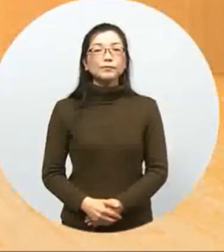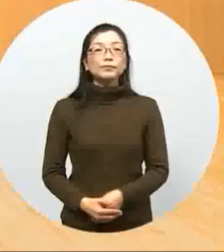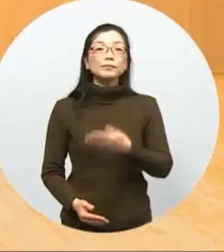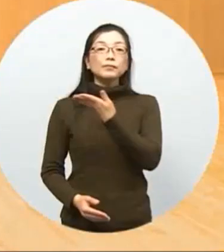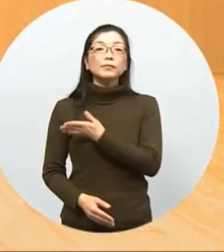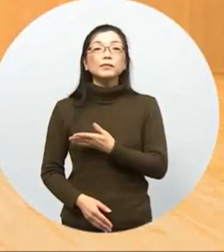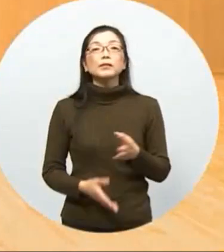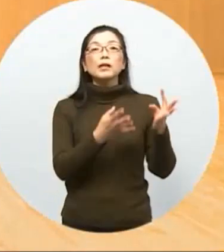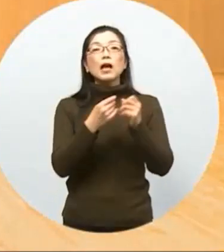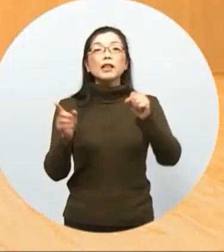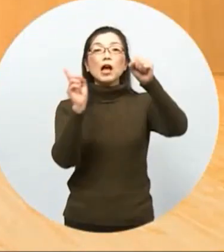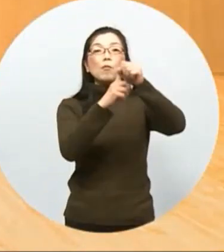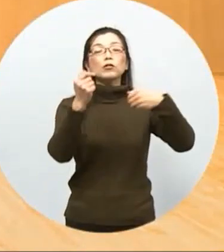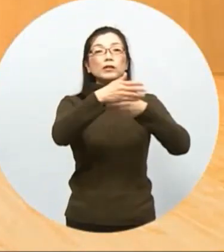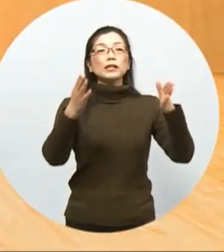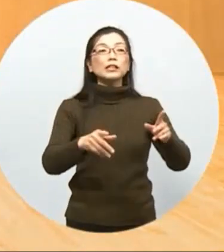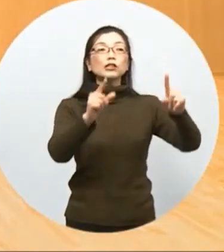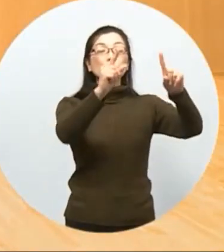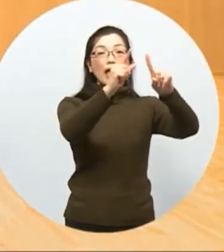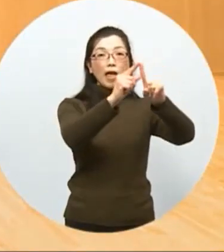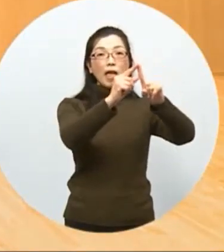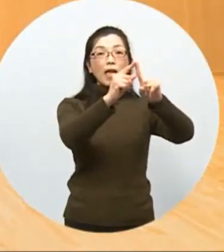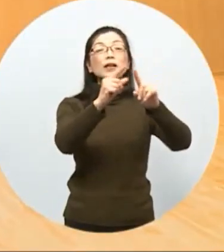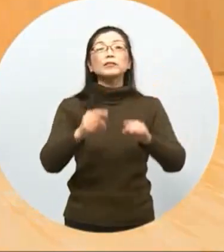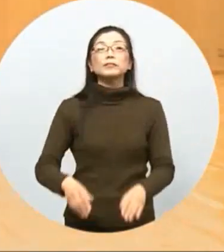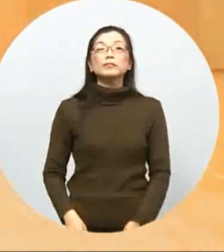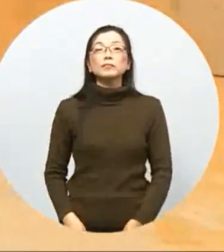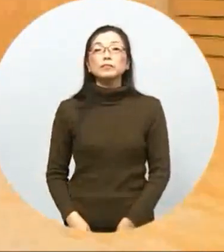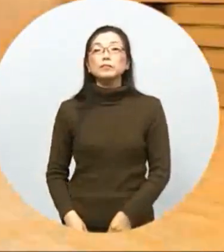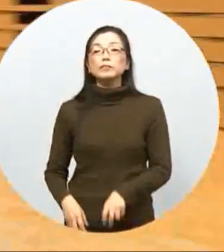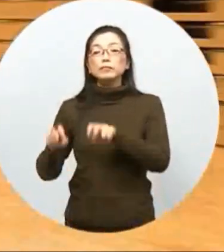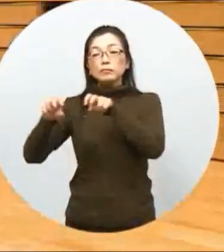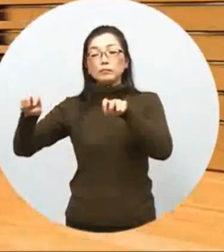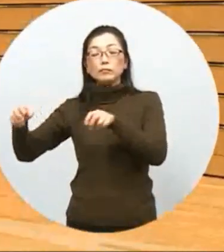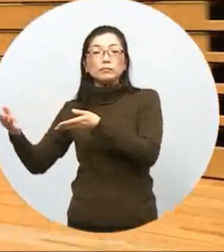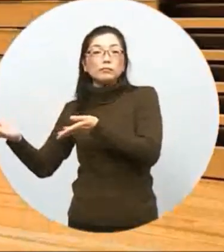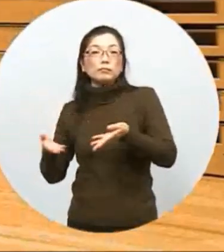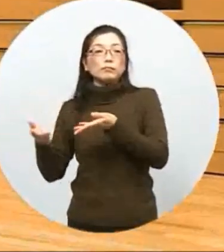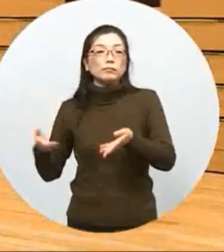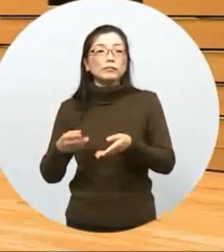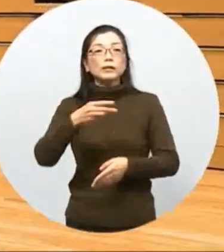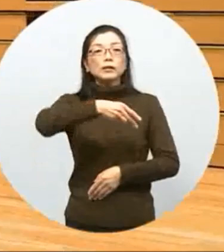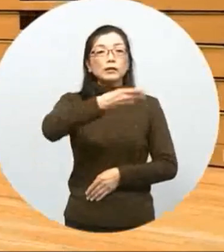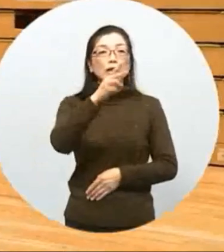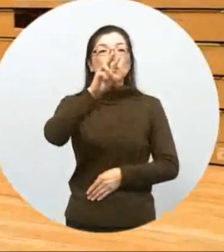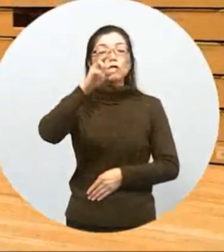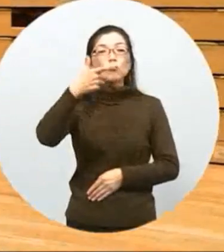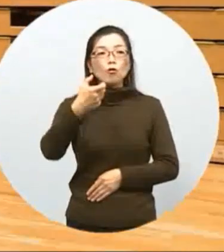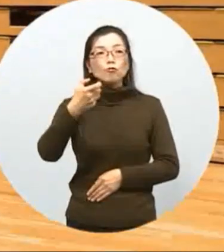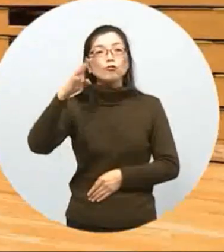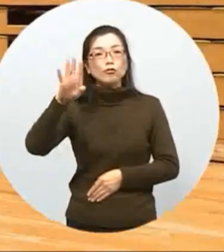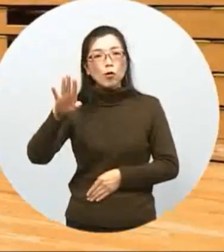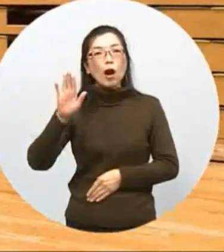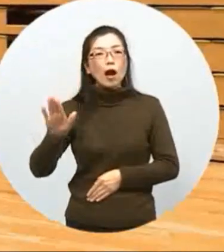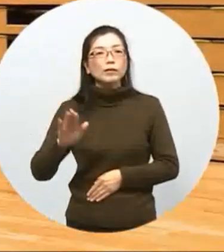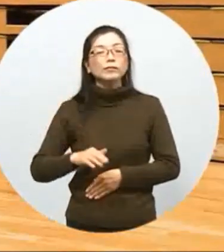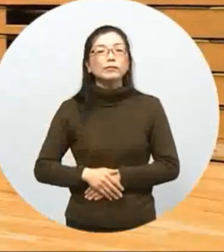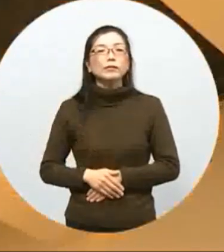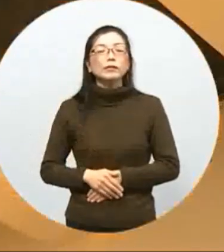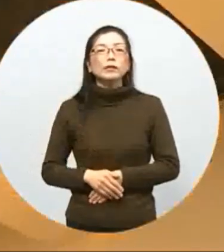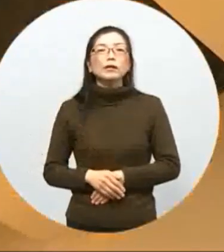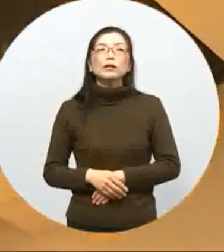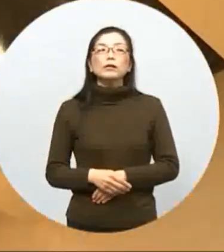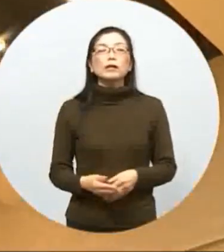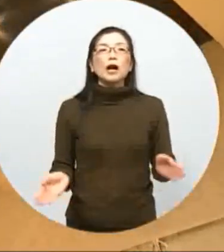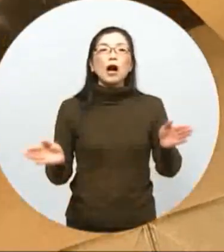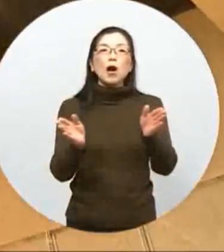こちらが多目的室 A です。こちらの方、移動式観覧席が264席ございます。一般の席を合わせ